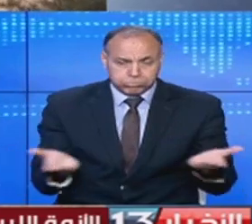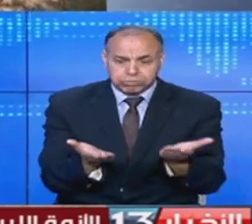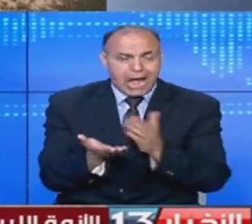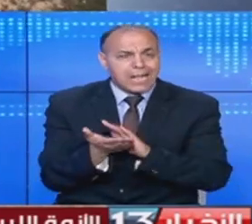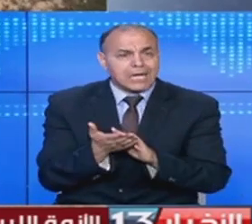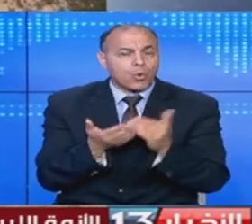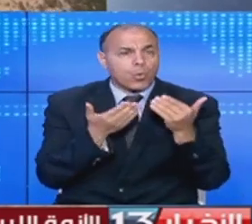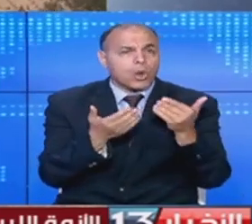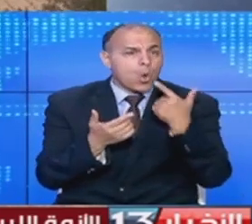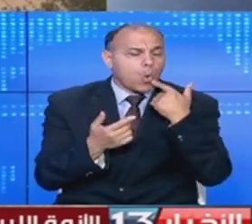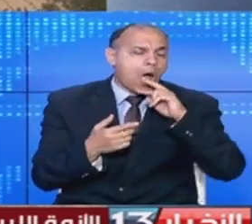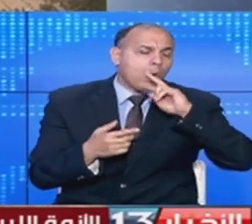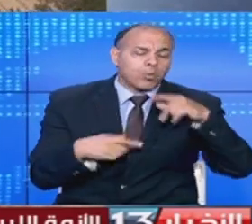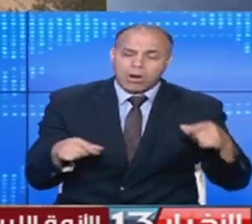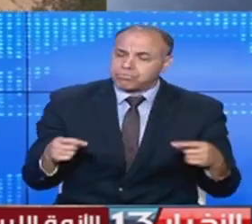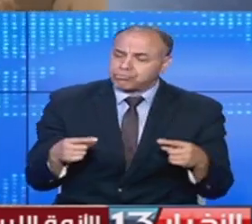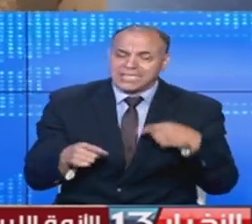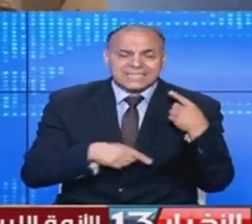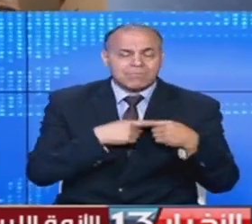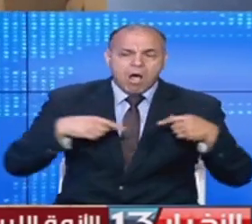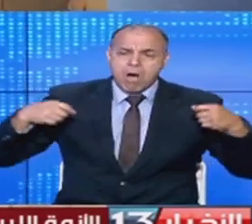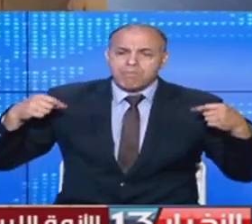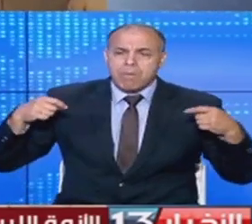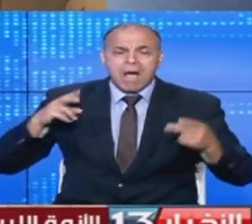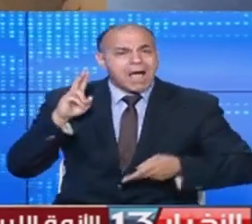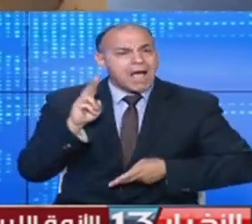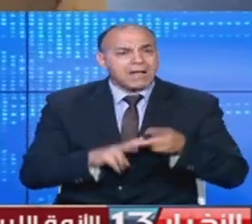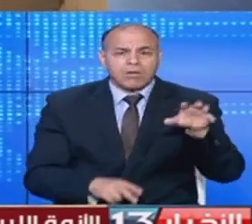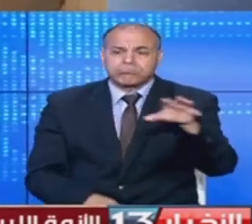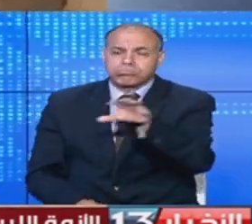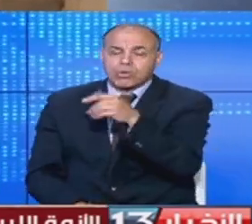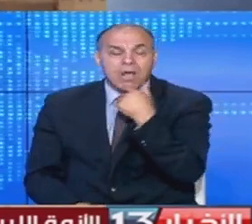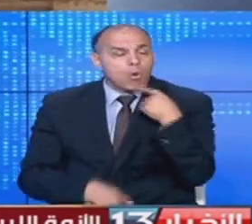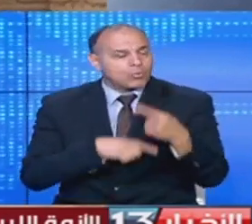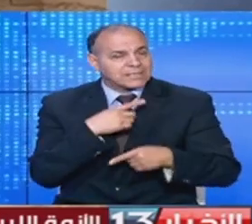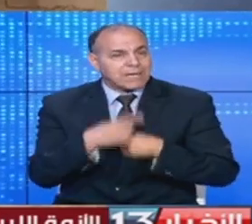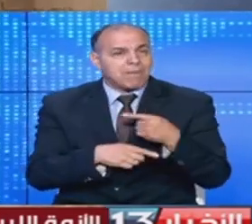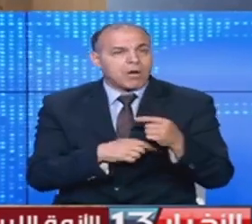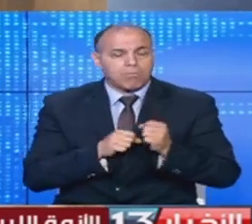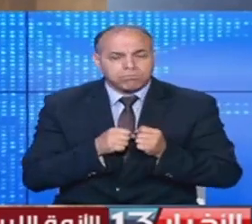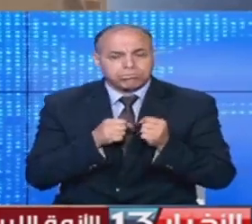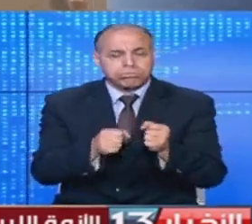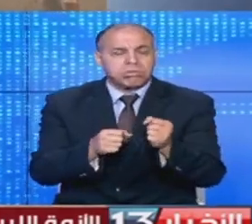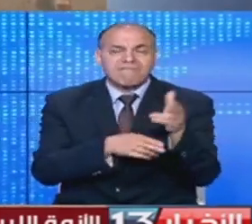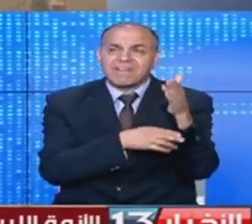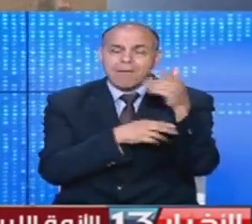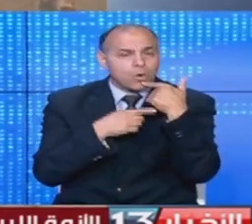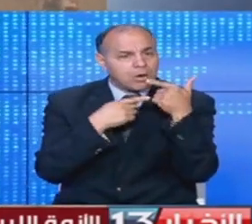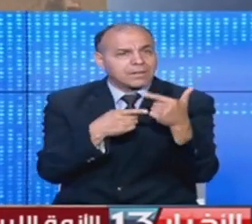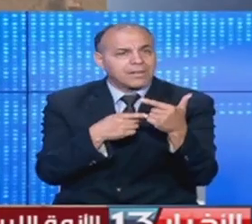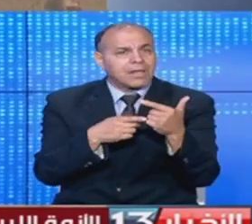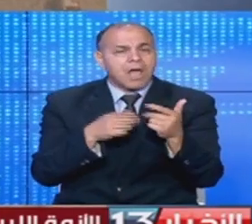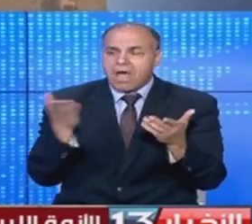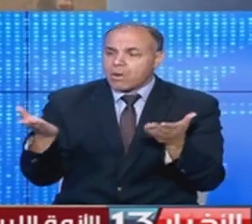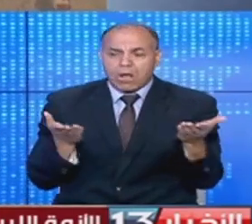في المقابل بلغة أخرى مع استمرار المعارك على أكثر من جبهة واستمرار تحرك الموازين الدولية مع هذا